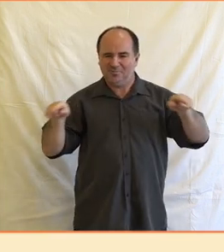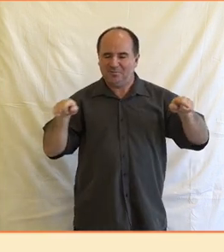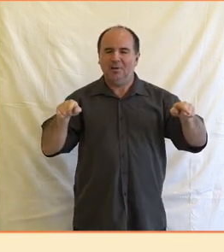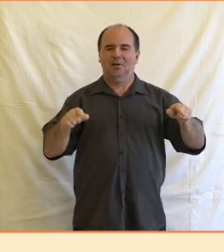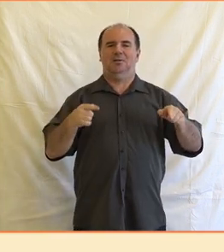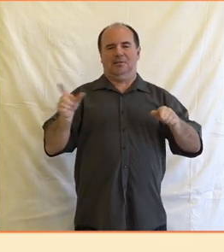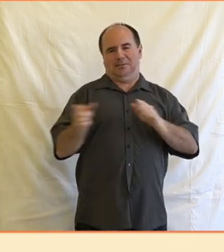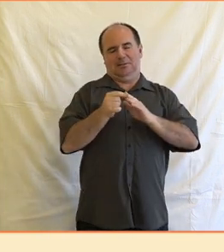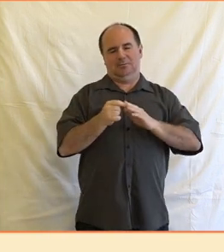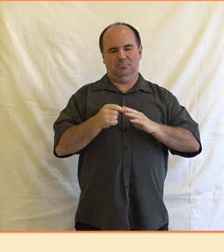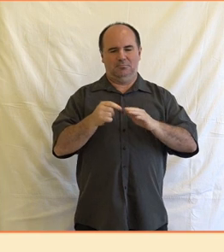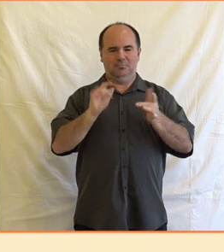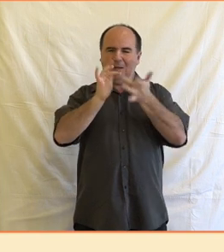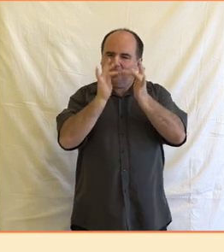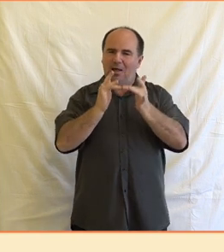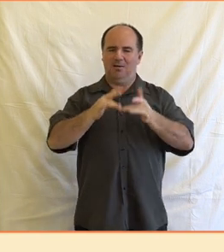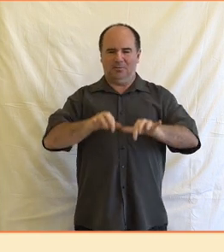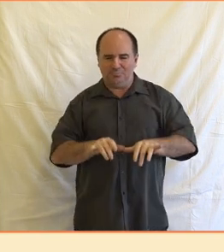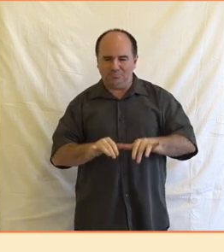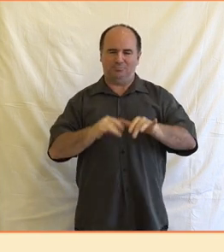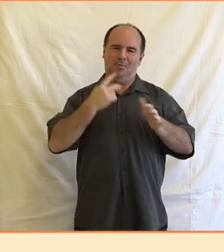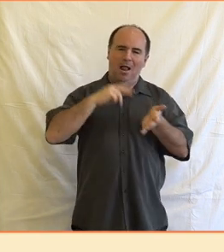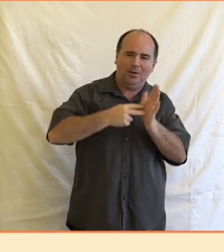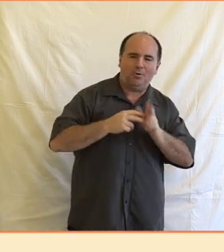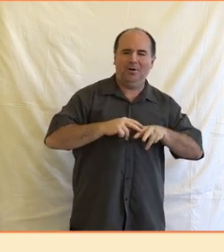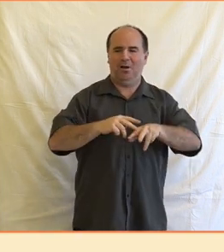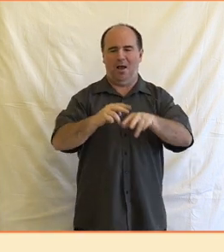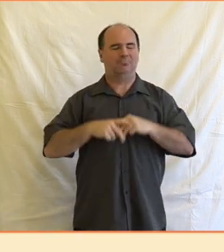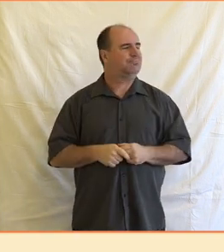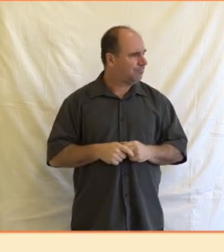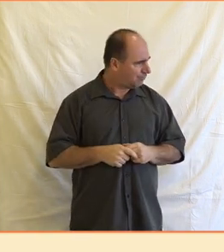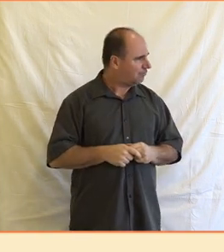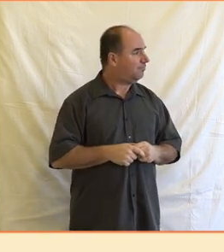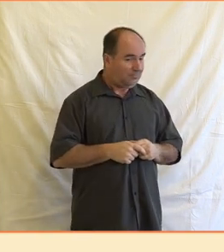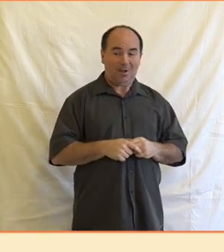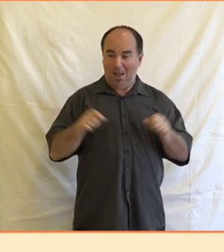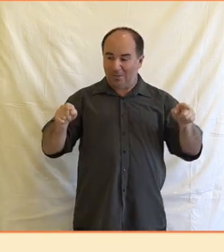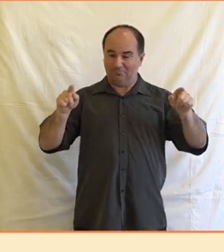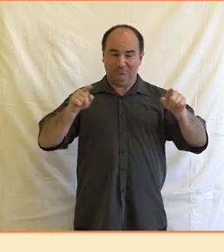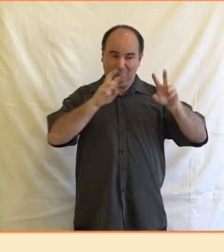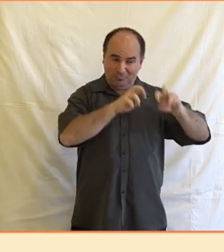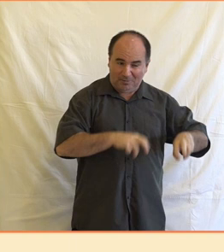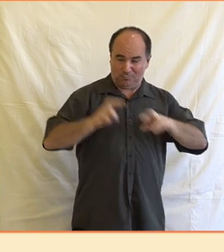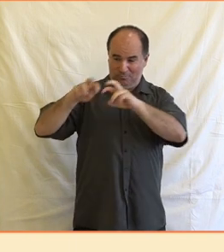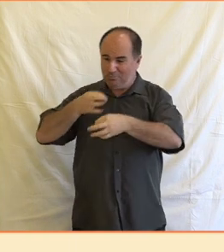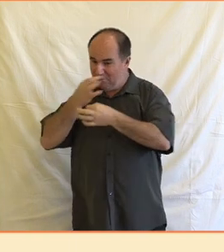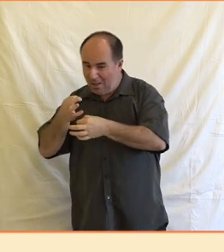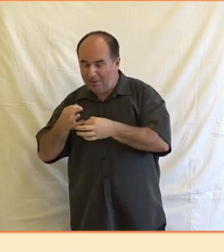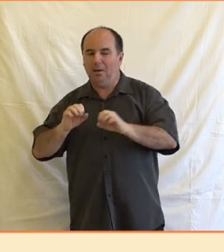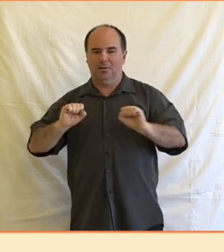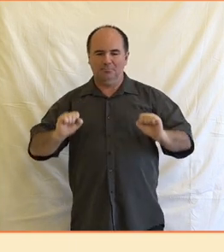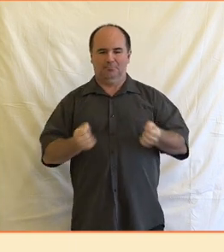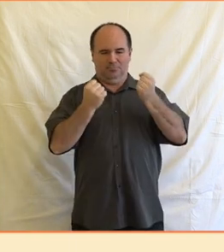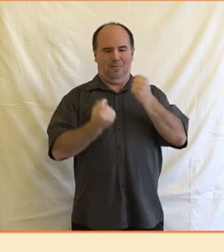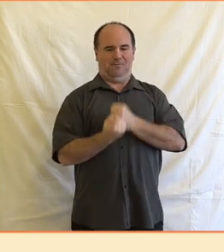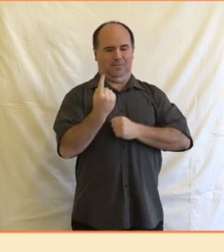tedy určité zpracované materiály, s kterými také budeme pracovat při tom dnešním kolokviu. Na to navazoval potom